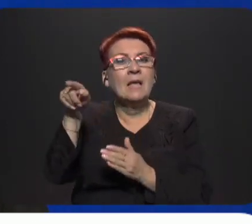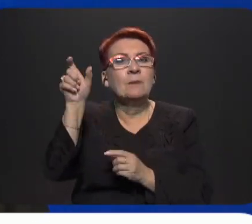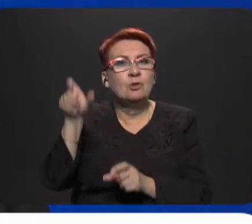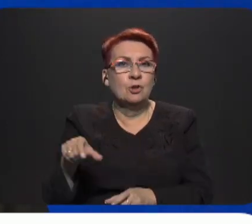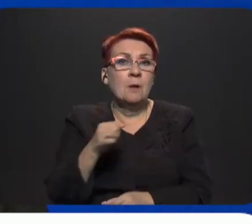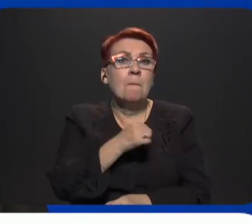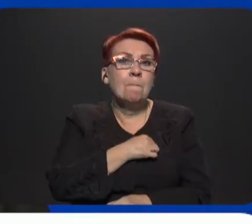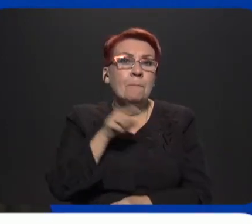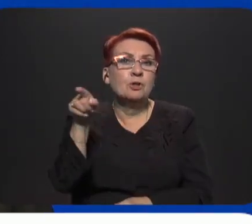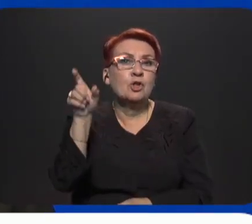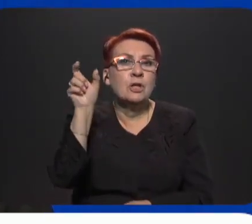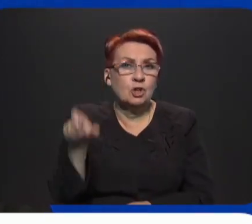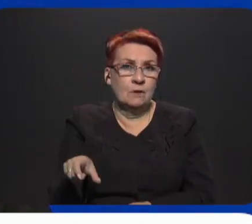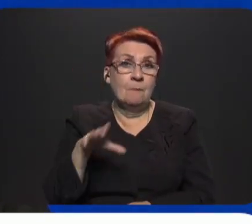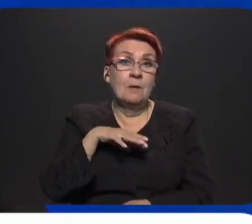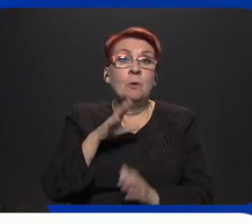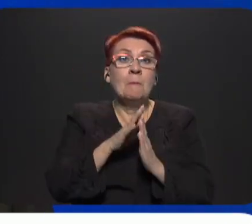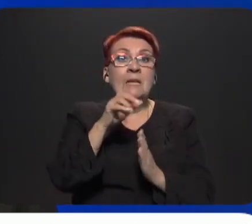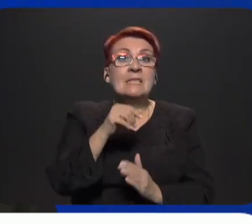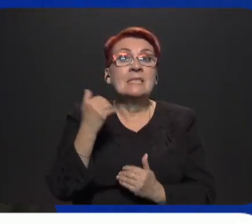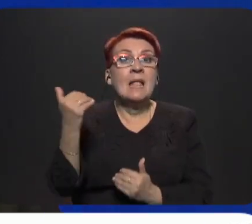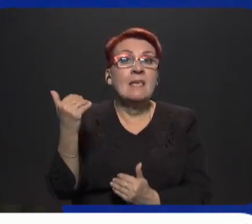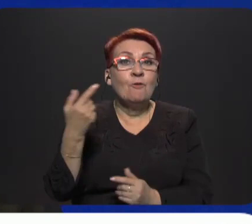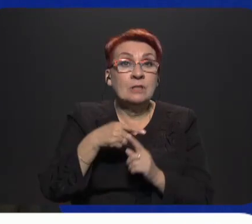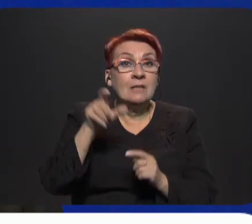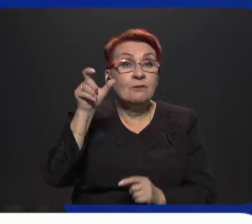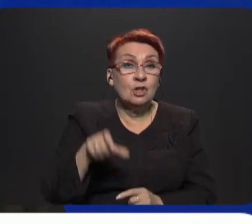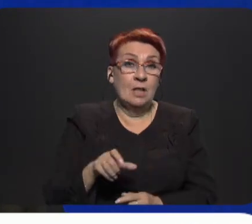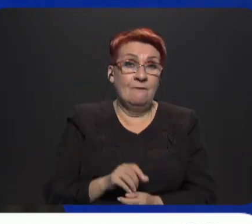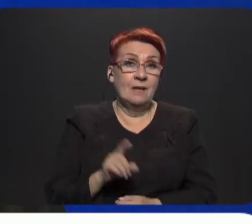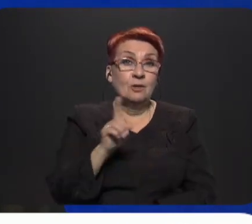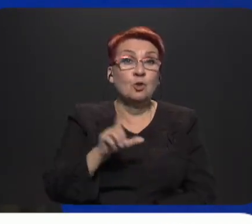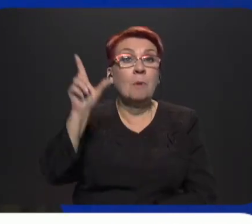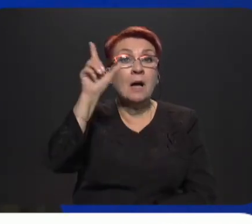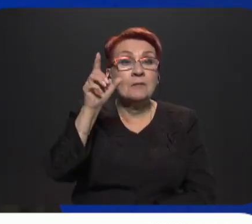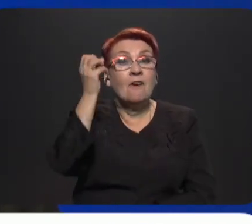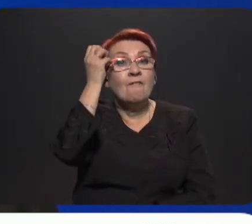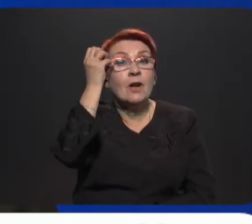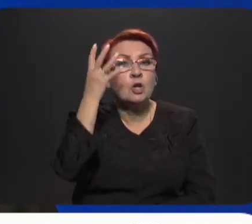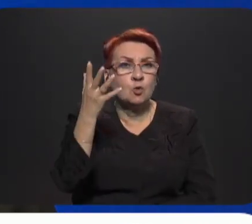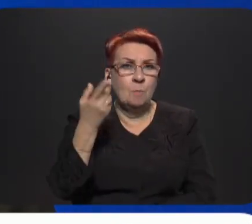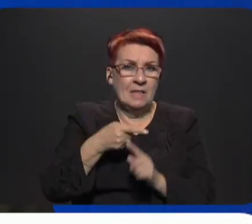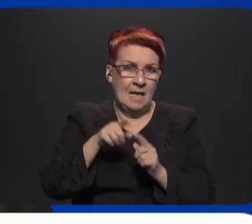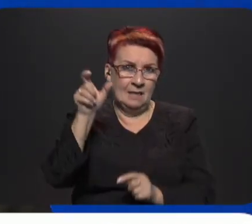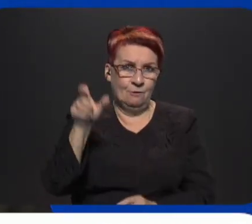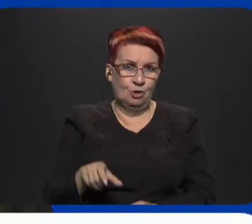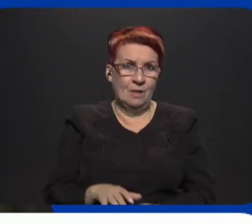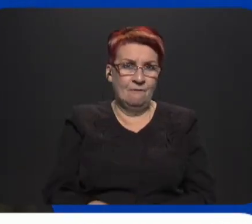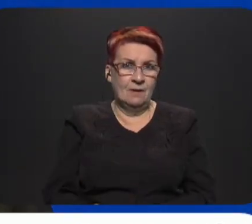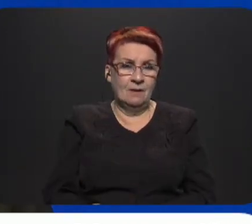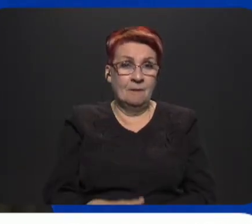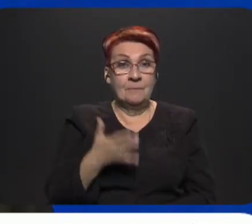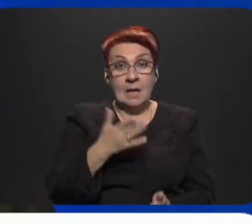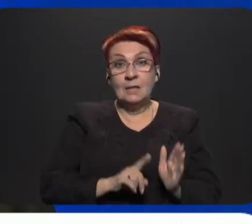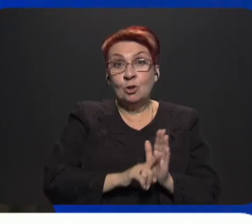есть пожалеть сначала, потом помолиться за него, чтобы Господь как-то вразумил его. А раз ты начал